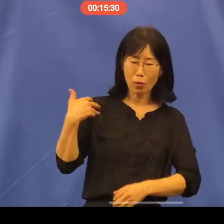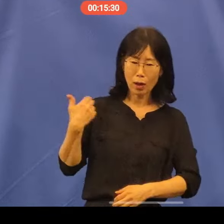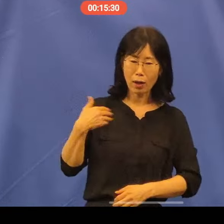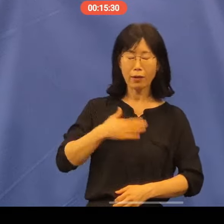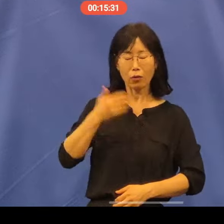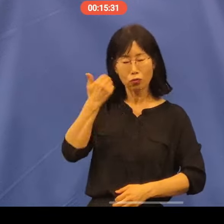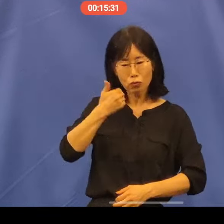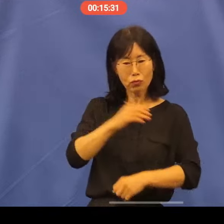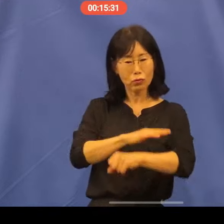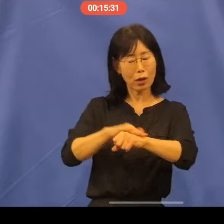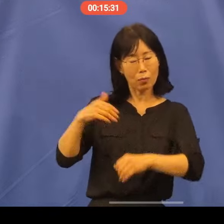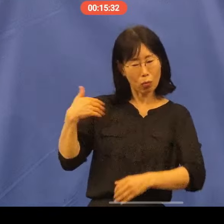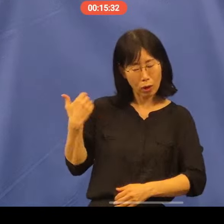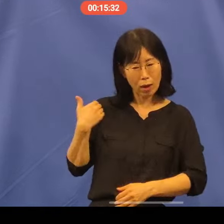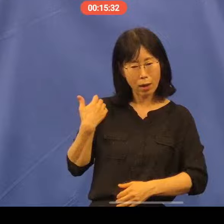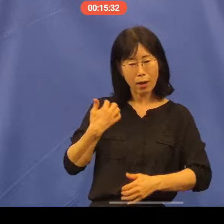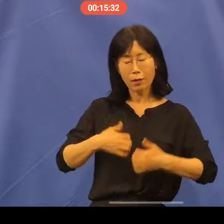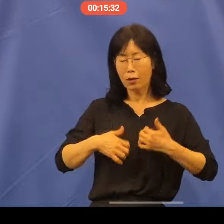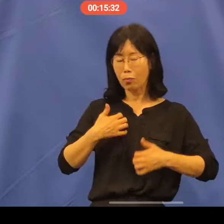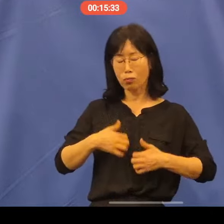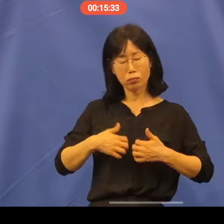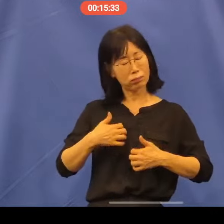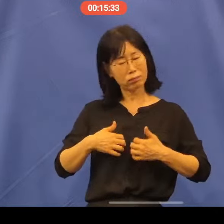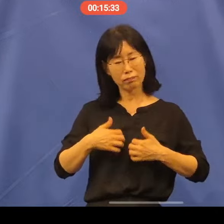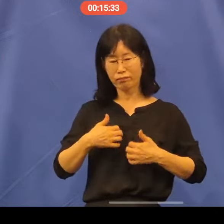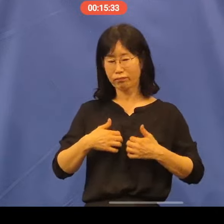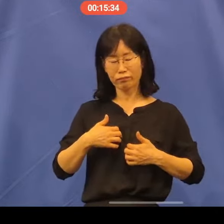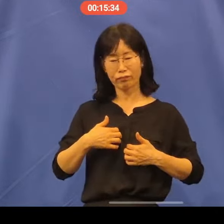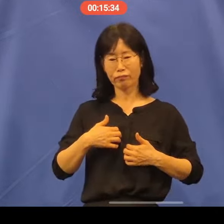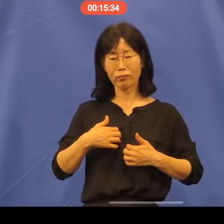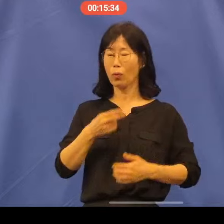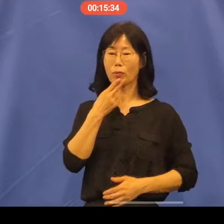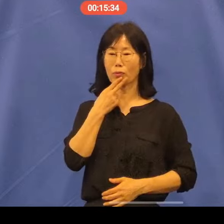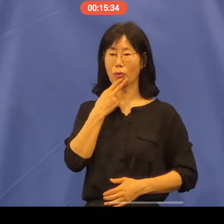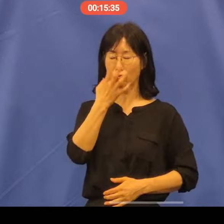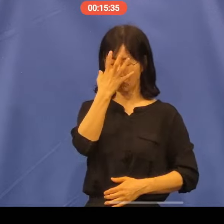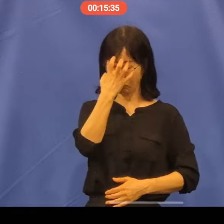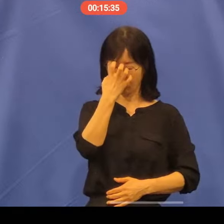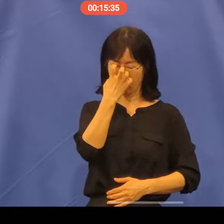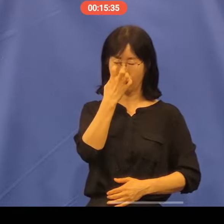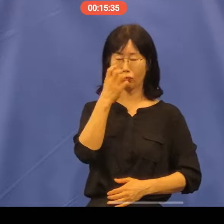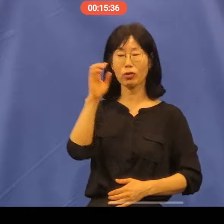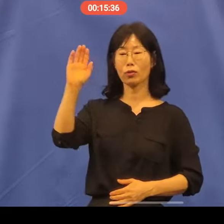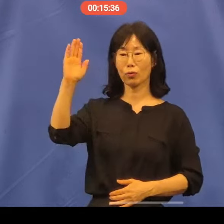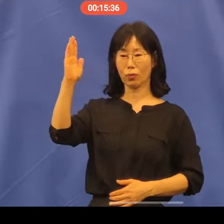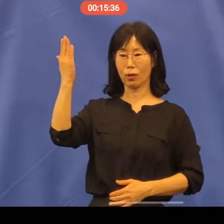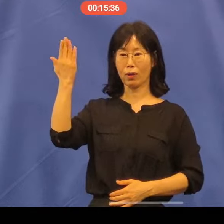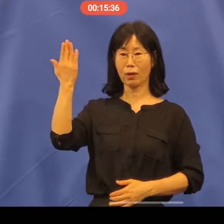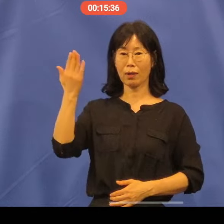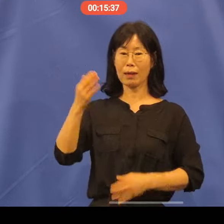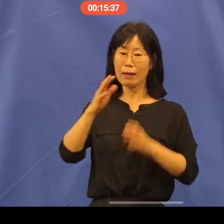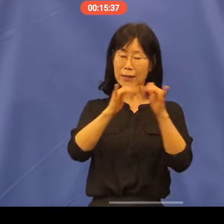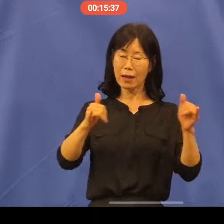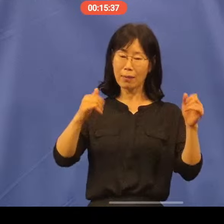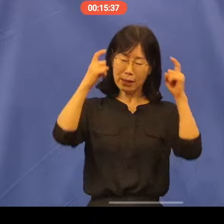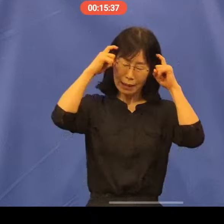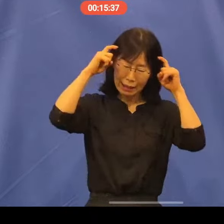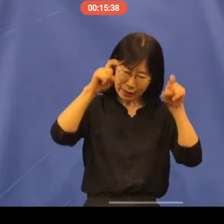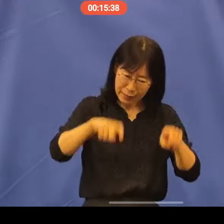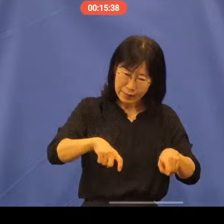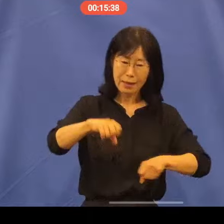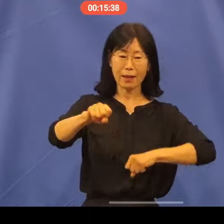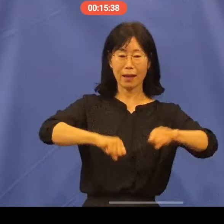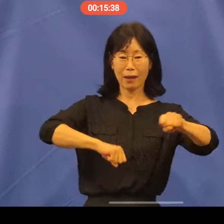거. 기쁨을 모를 뿐만 아니라 삶이 이상한 방향으로 나가게 되는 것입니다. 이 인간이 어리석은 행동을 하는 이유가 뭘까요? 내가